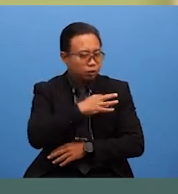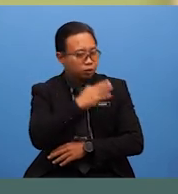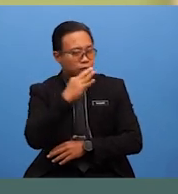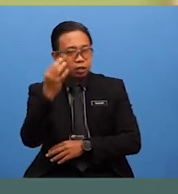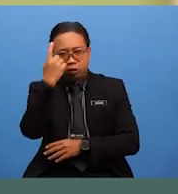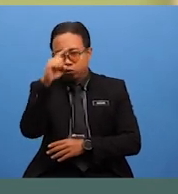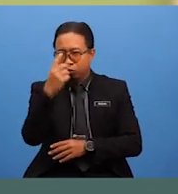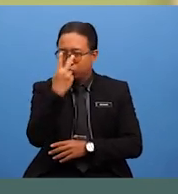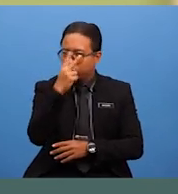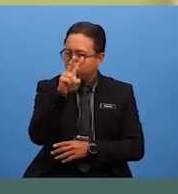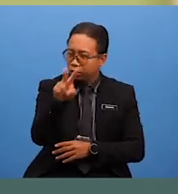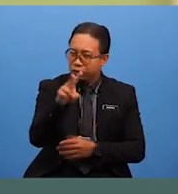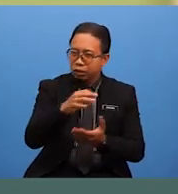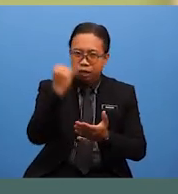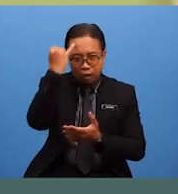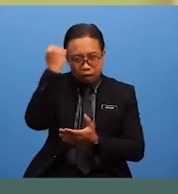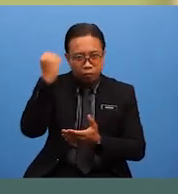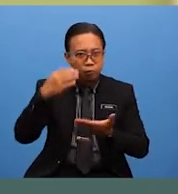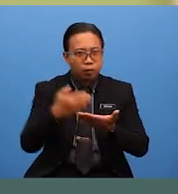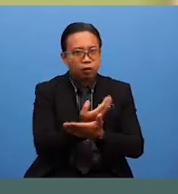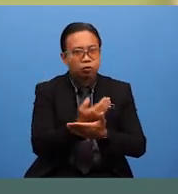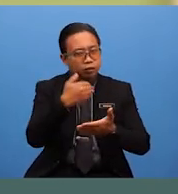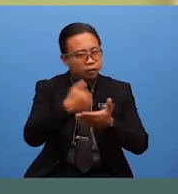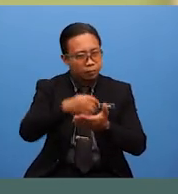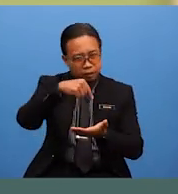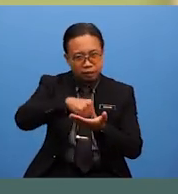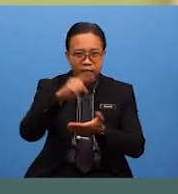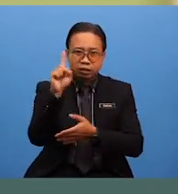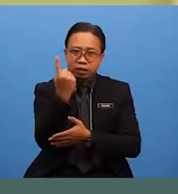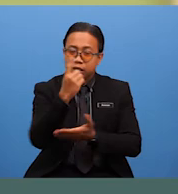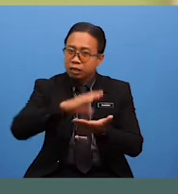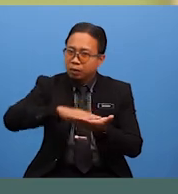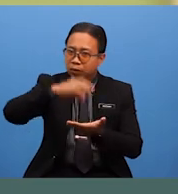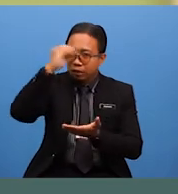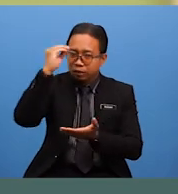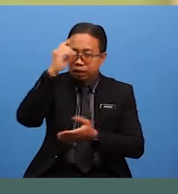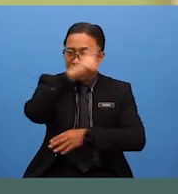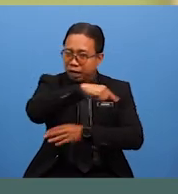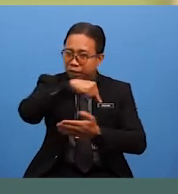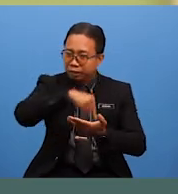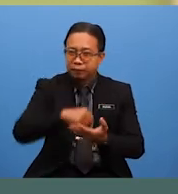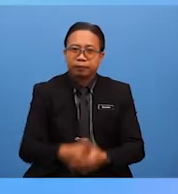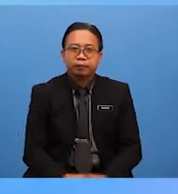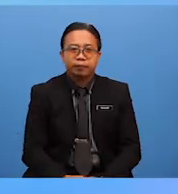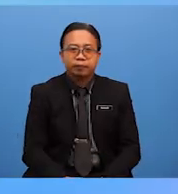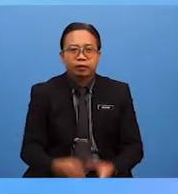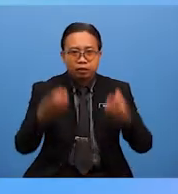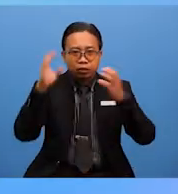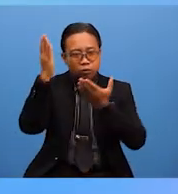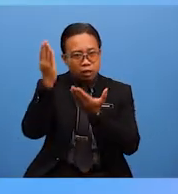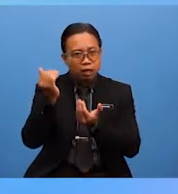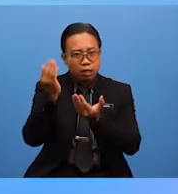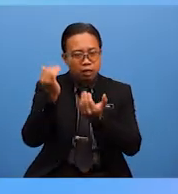menerobos ke ilmu bahagia sampai di sini sahaja pembelajaran kita pada hari ini cego